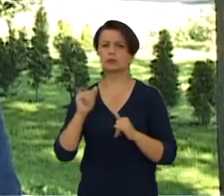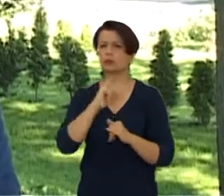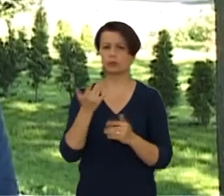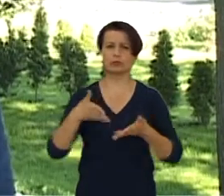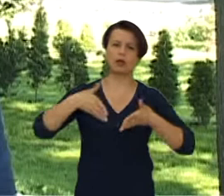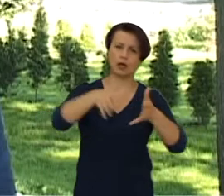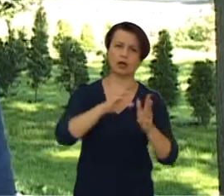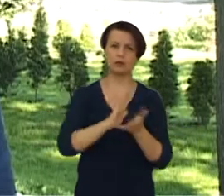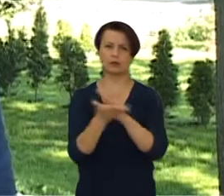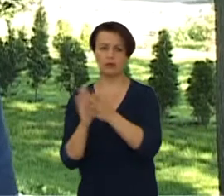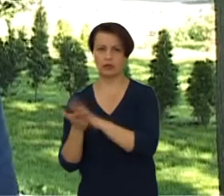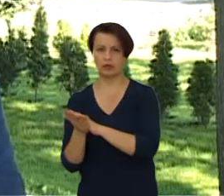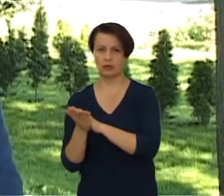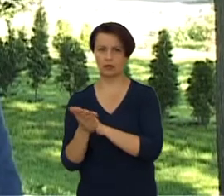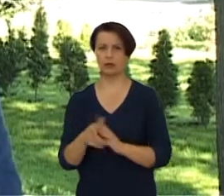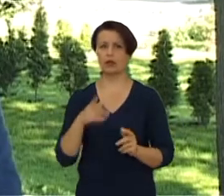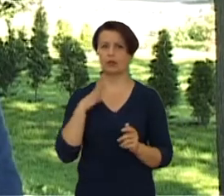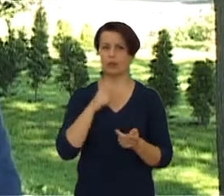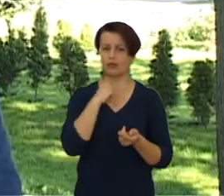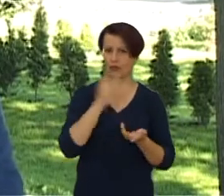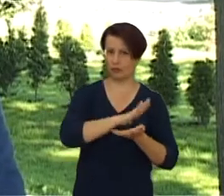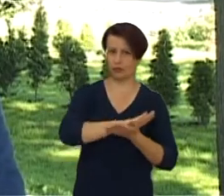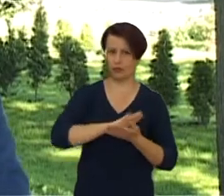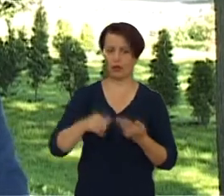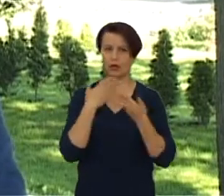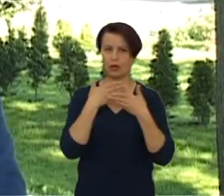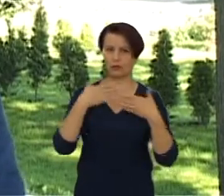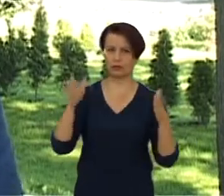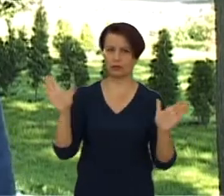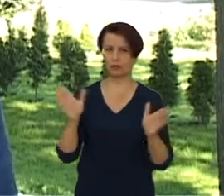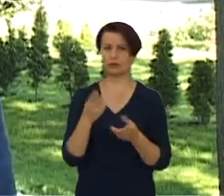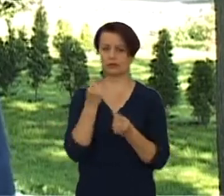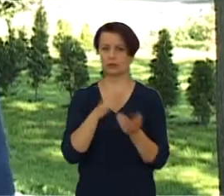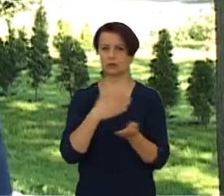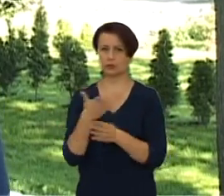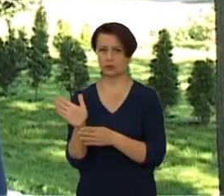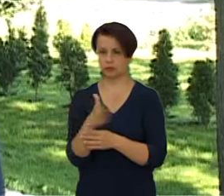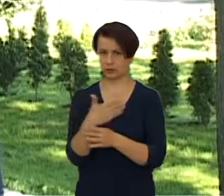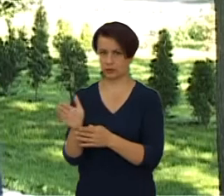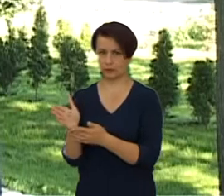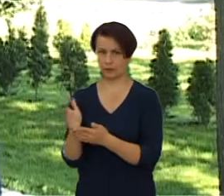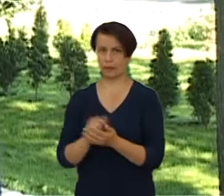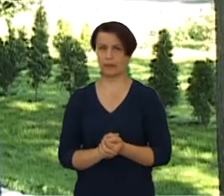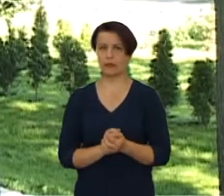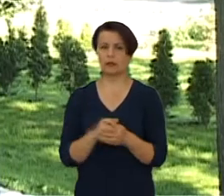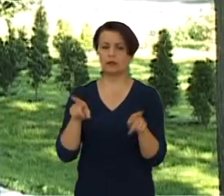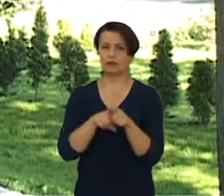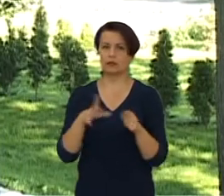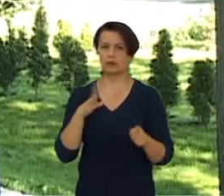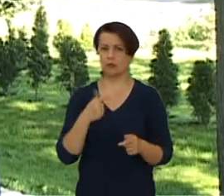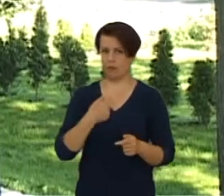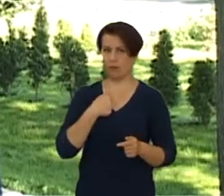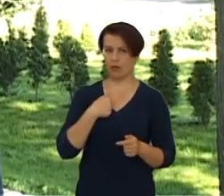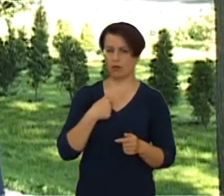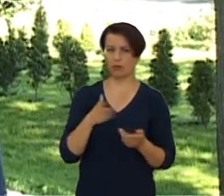pinigėlius, kokiom gatvėm tvarkyti. Ir tai jau buvo daug skaidresnis, daug toks atviresnis tas paskirstimas. Taip pat